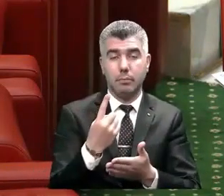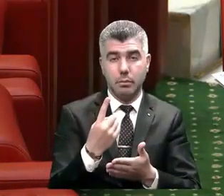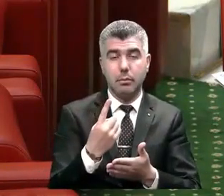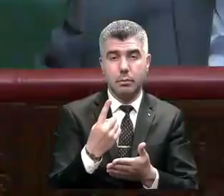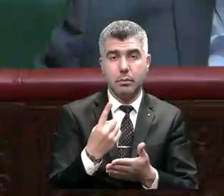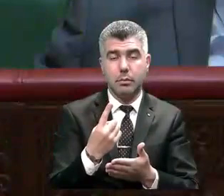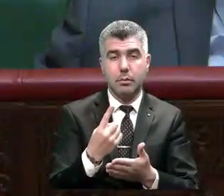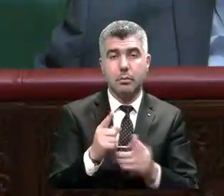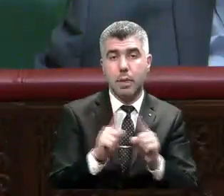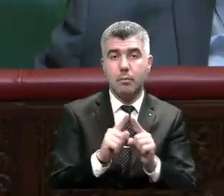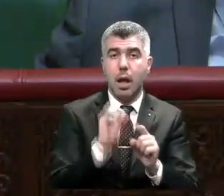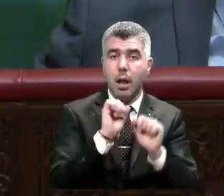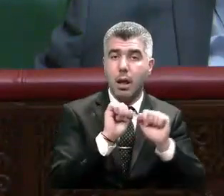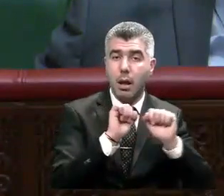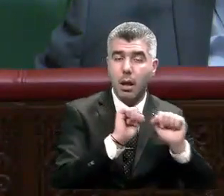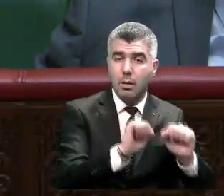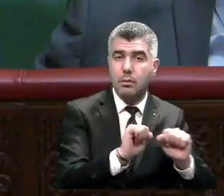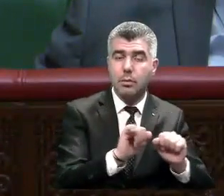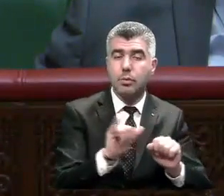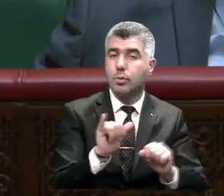المخطط شبكه خاصه